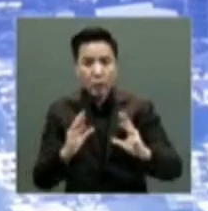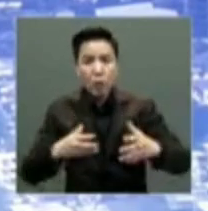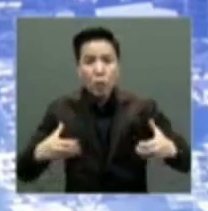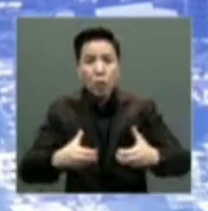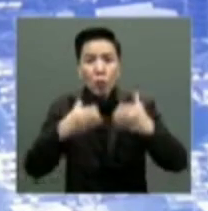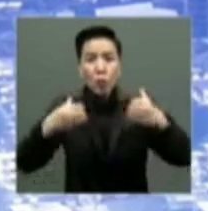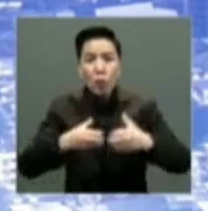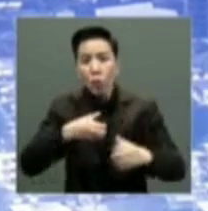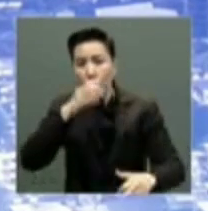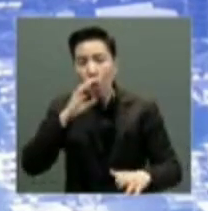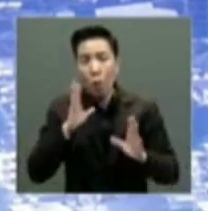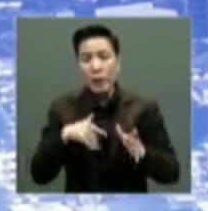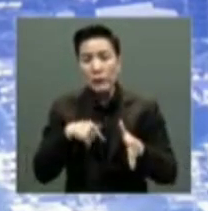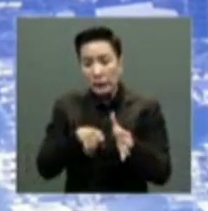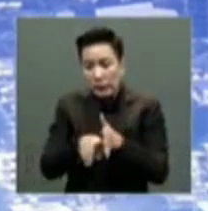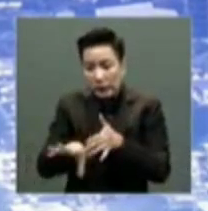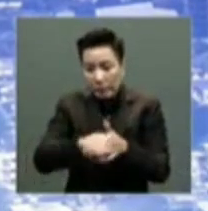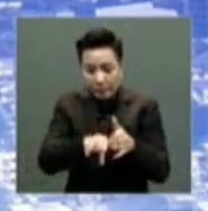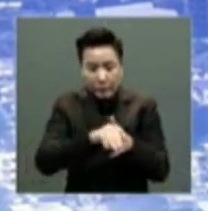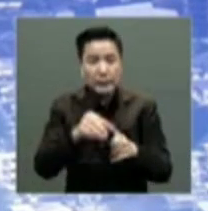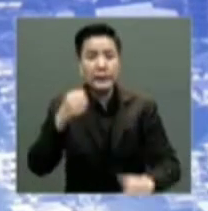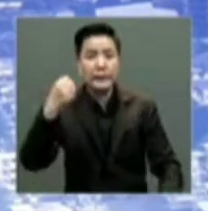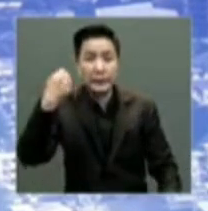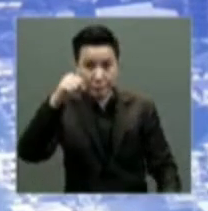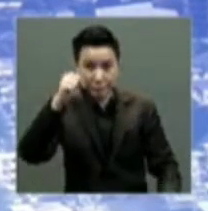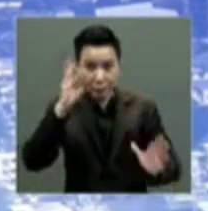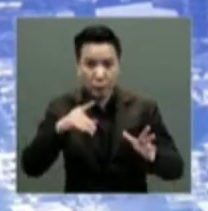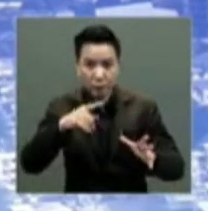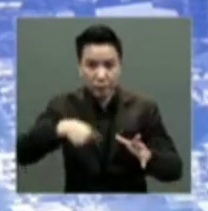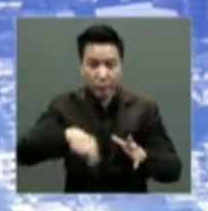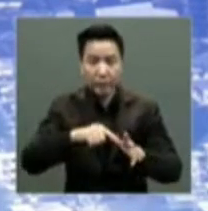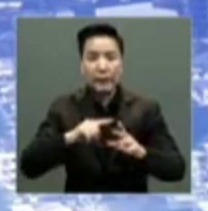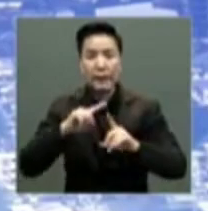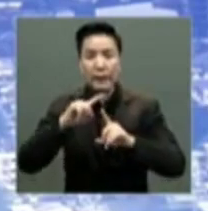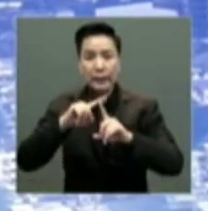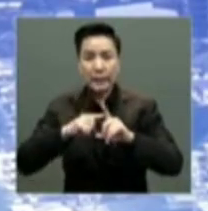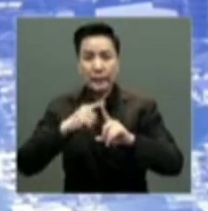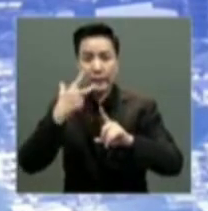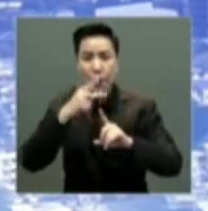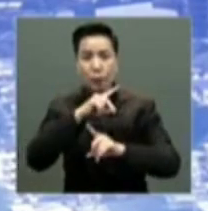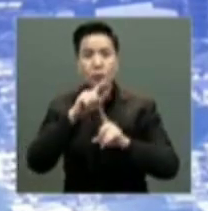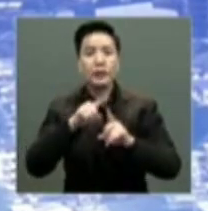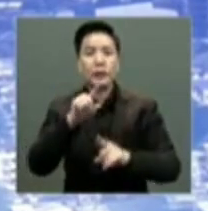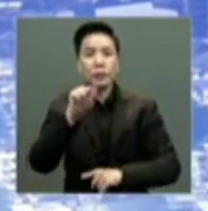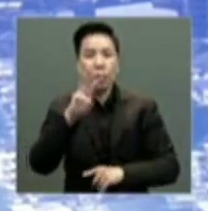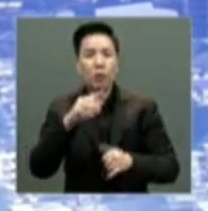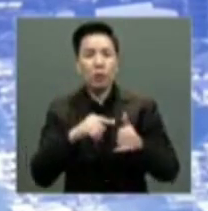มาก่อนนะครับก็ในการพบว่ามีในวงนั้นน่ะติดเชื้อจากการสังสรรค์ทั้งหมด10รายนะครับวงนี้แล้วก็ในวันที่ 26มีนาคมผู้ป่วยก็ได้มีอาการ